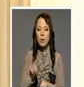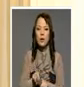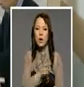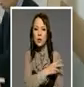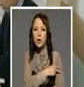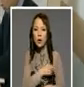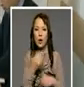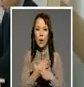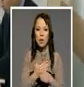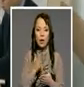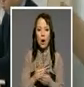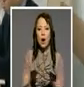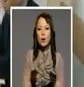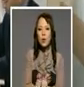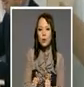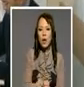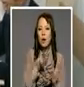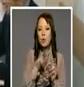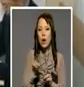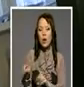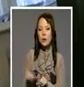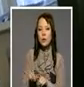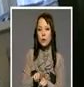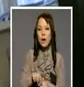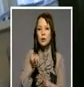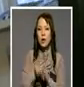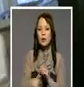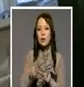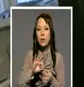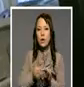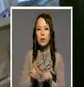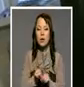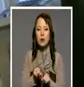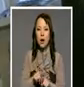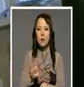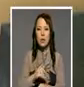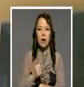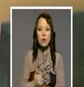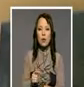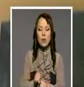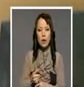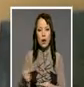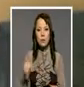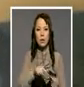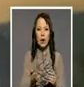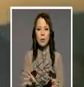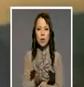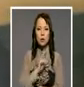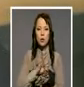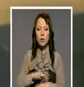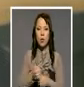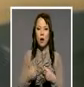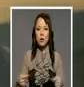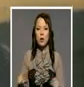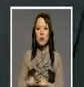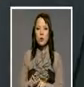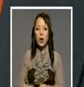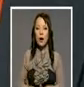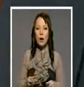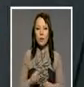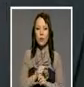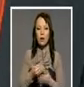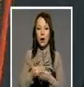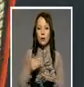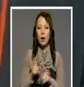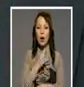нарядтарды. Көршілердің бақылауы жобасын ішкі істер басқармасы мен қалалық әкімдік бірлесіп ойластырған. Түрлі қылмыстың алдын алып немесе